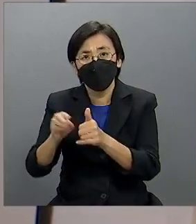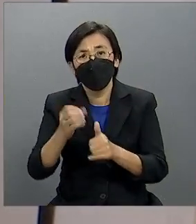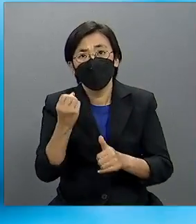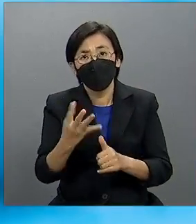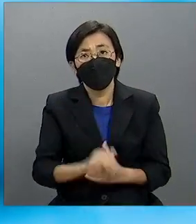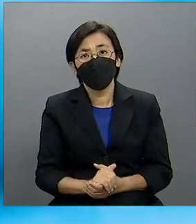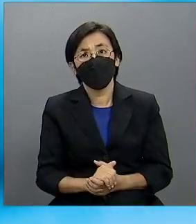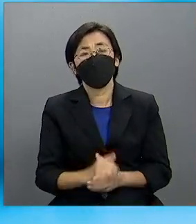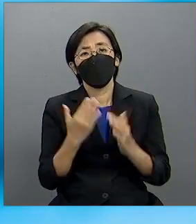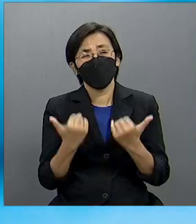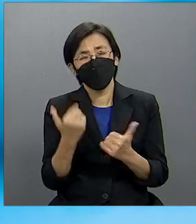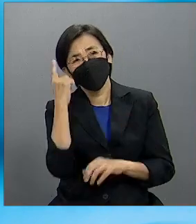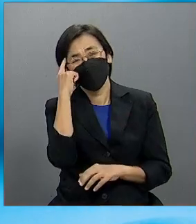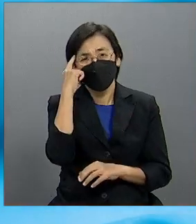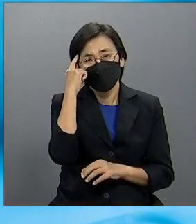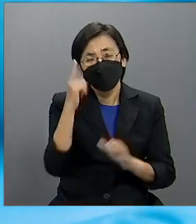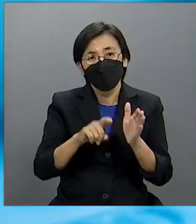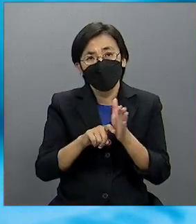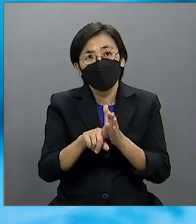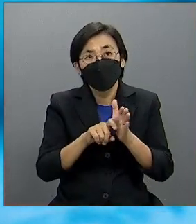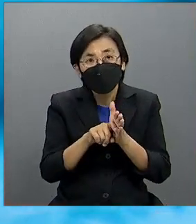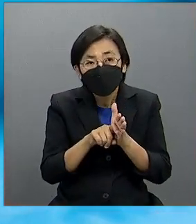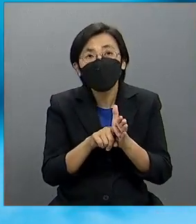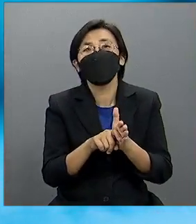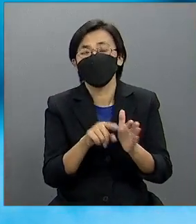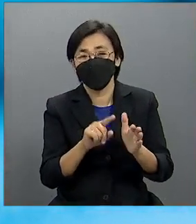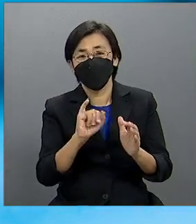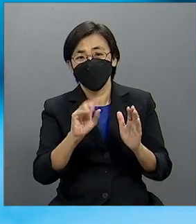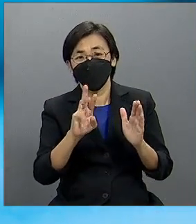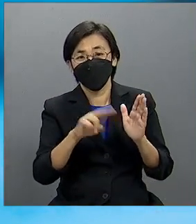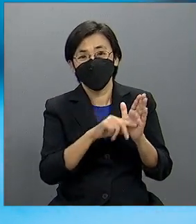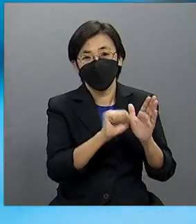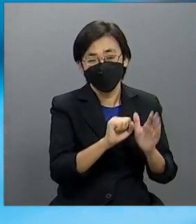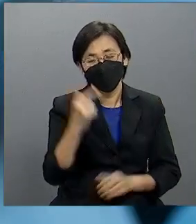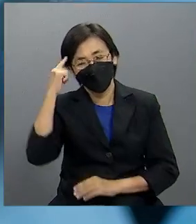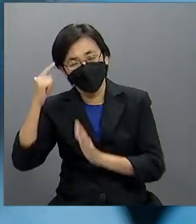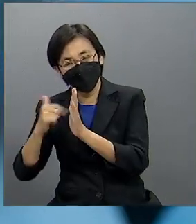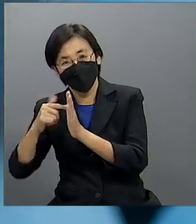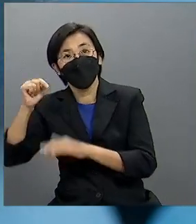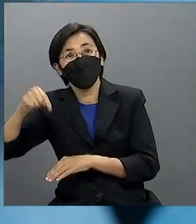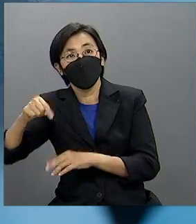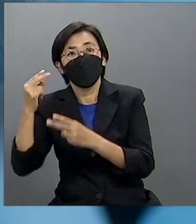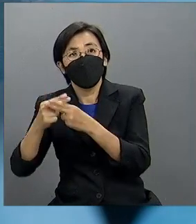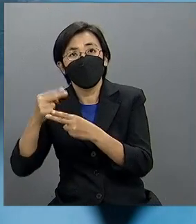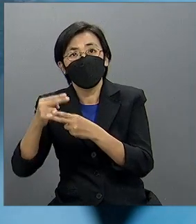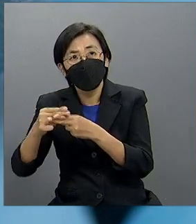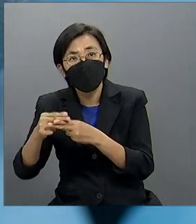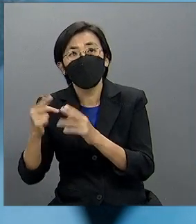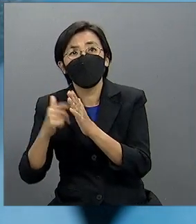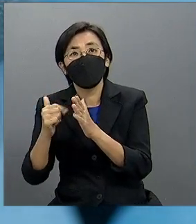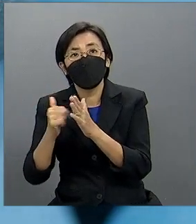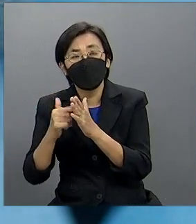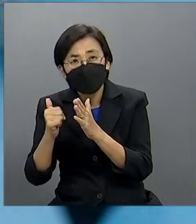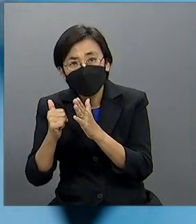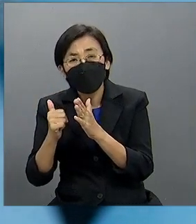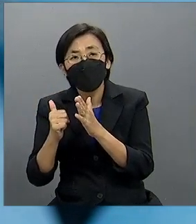จะเอายาที่มีการยับยั้งเชื้อไวรัสเขาก็เลยอันหนึ่งก็คือยาสำหรับ HIV นะครับซึ่งเป็น HIV เป็นเชื้อไ